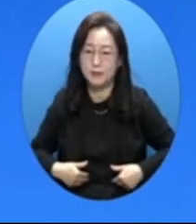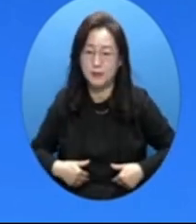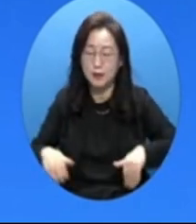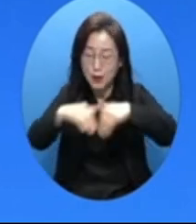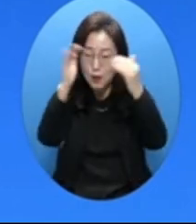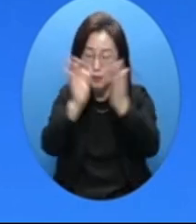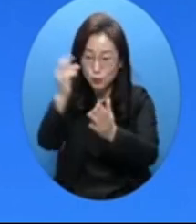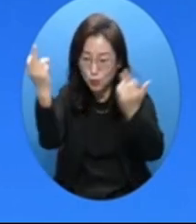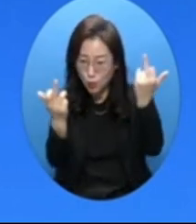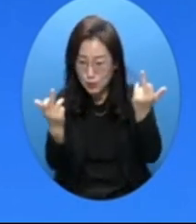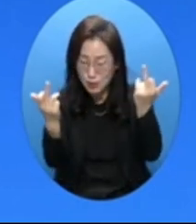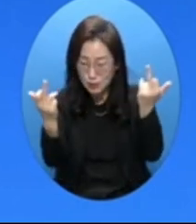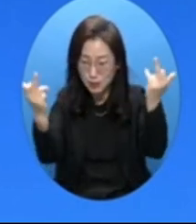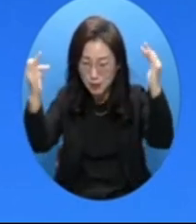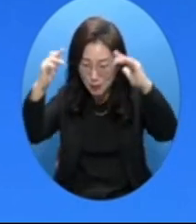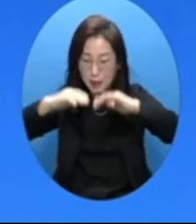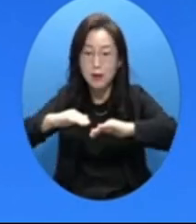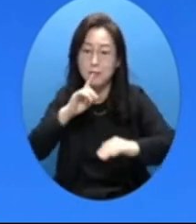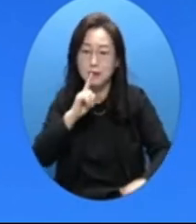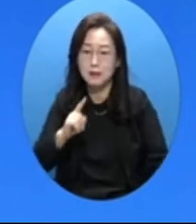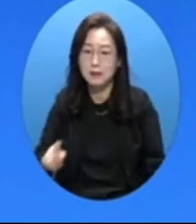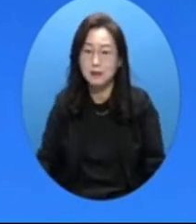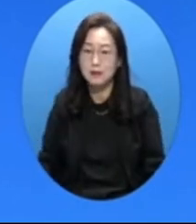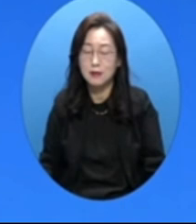골짜기가 매워지고 성경은 말씀합니다